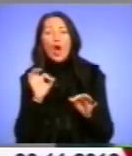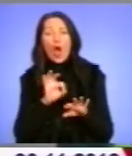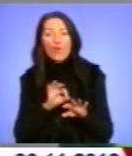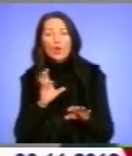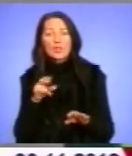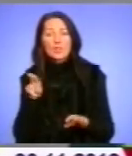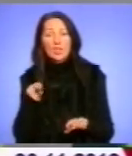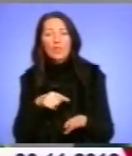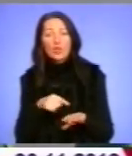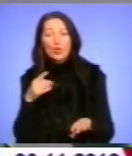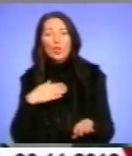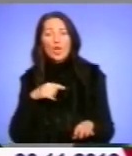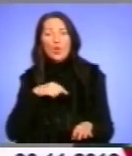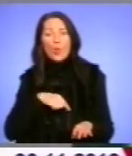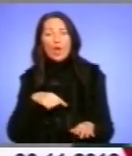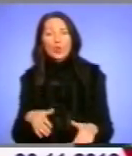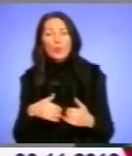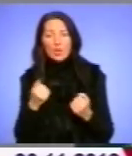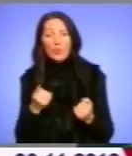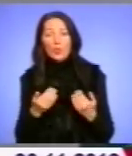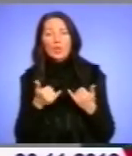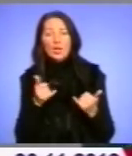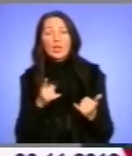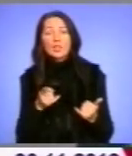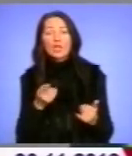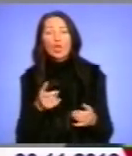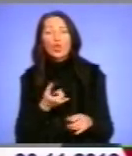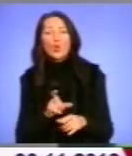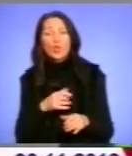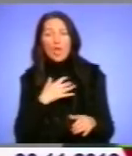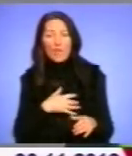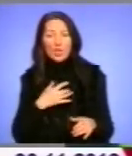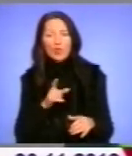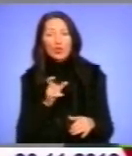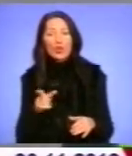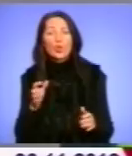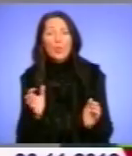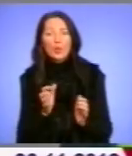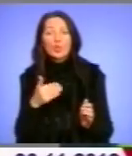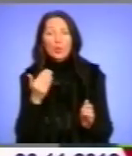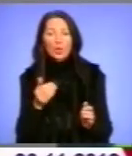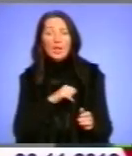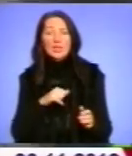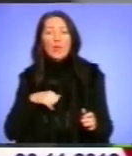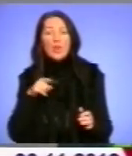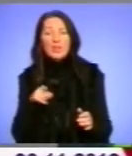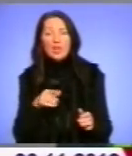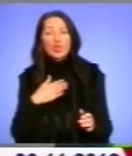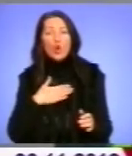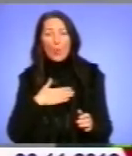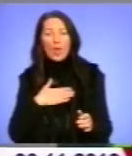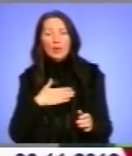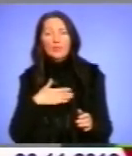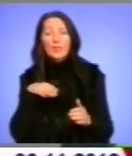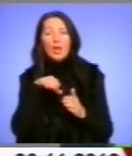вони відчують нашу моральну підтримку, адже для них це буде дуже важливо, що люди піклуються про них, і саме те, що ми